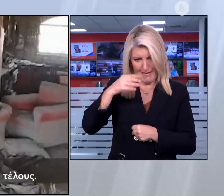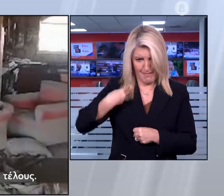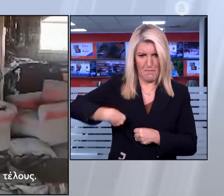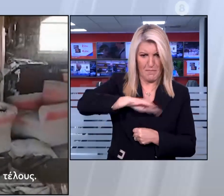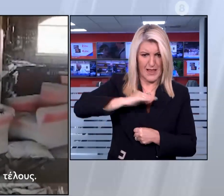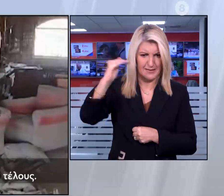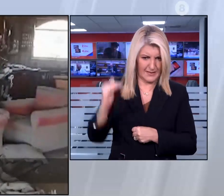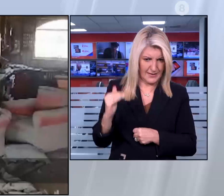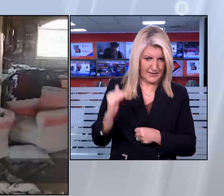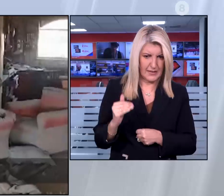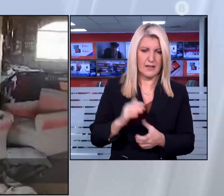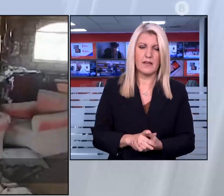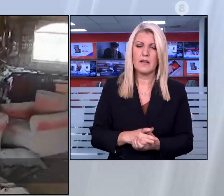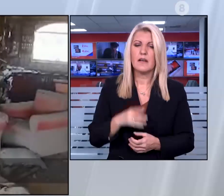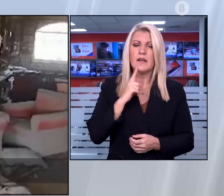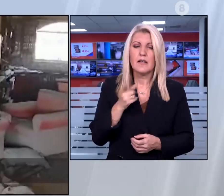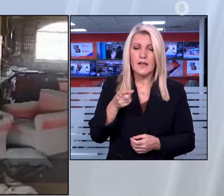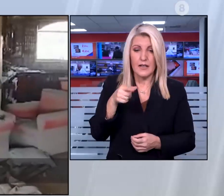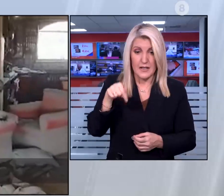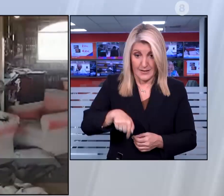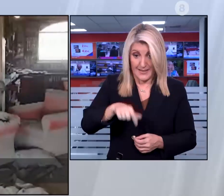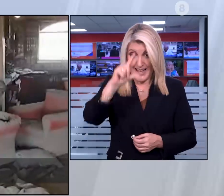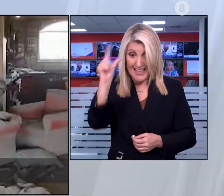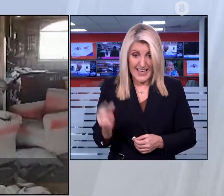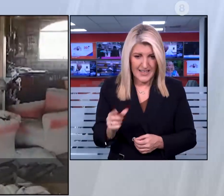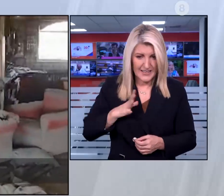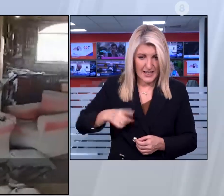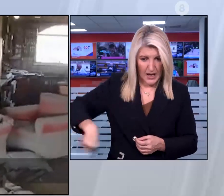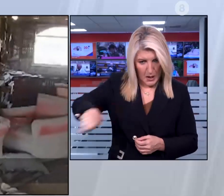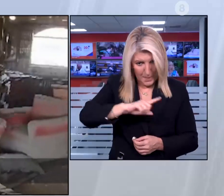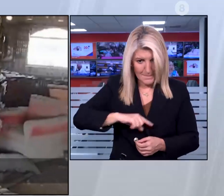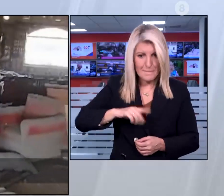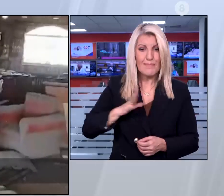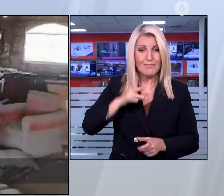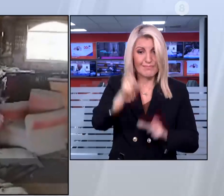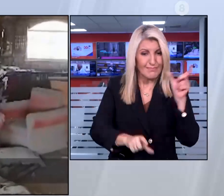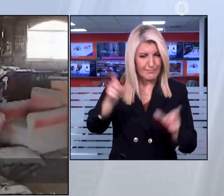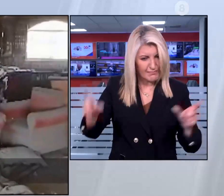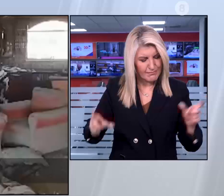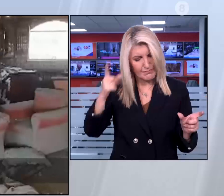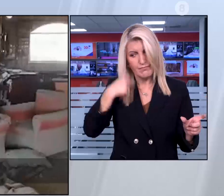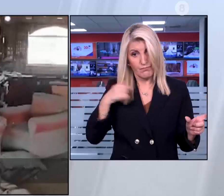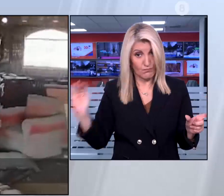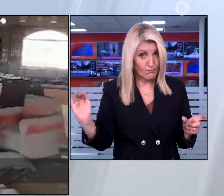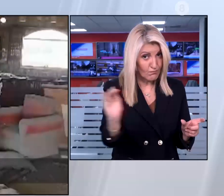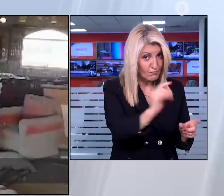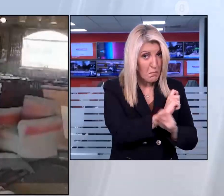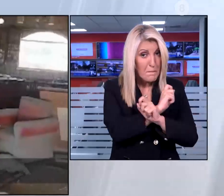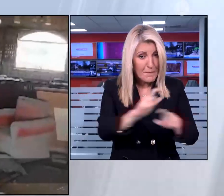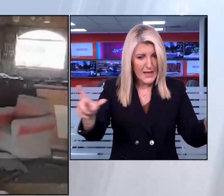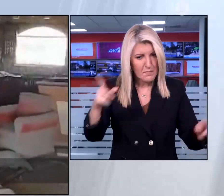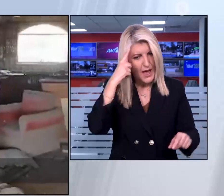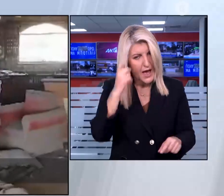the end. To the people of Gaza, I have a simple message. This war can end tomorrow. It can